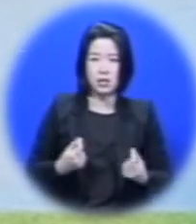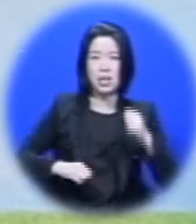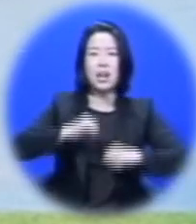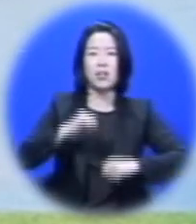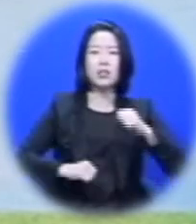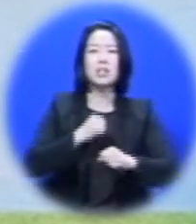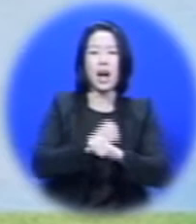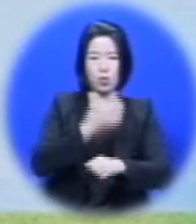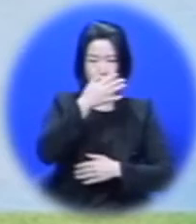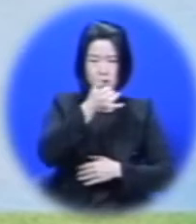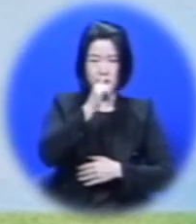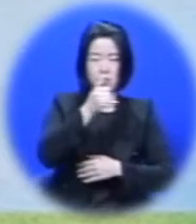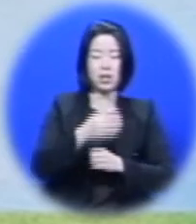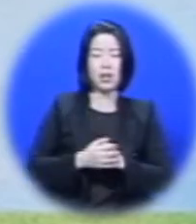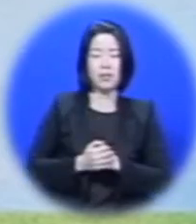역사하고 있습니다.